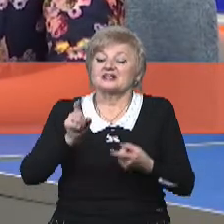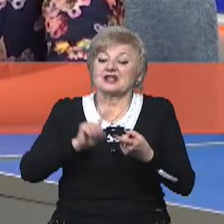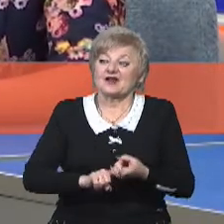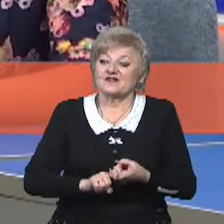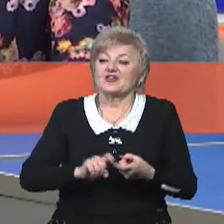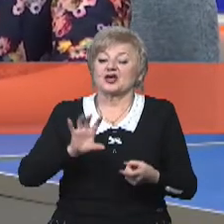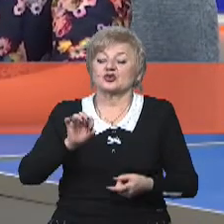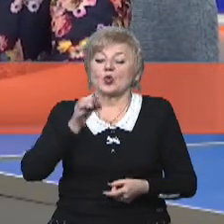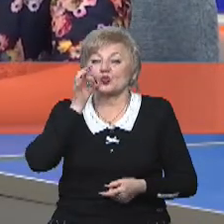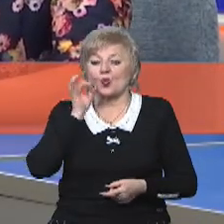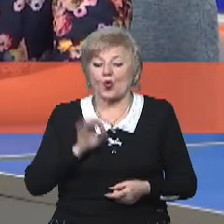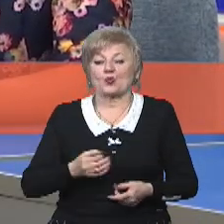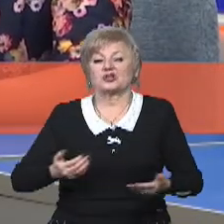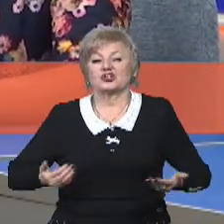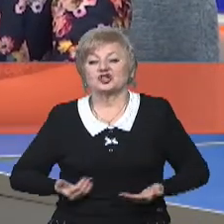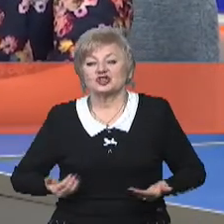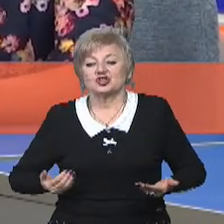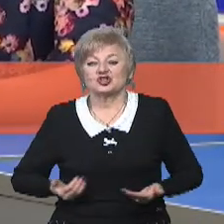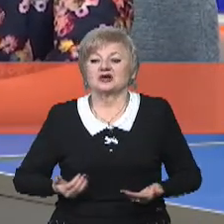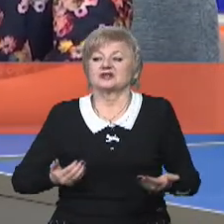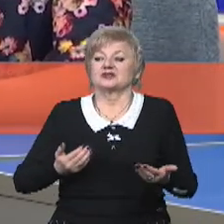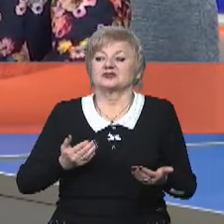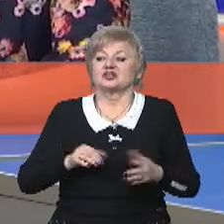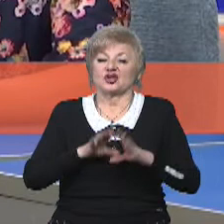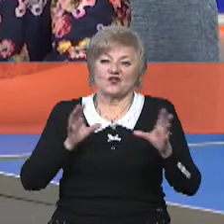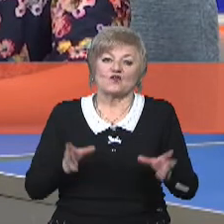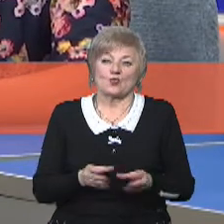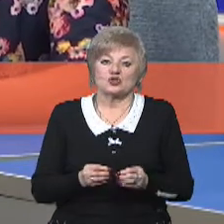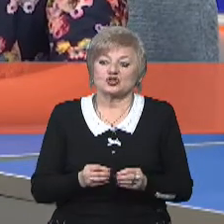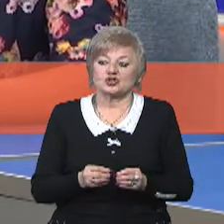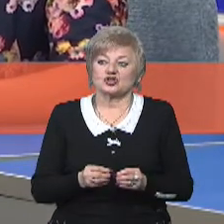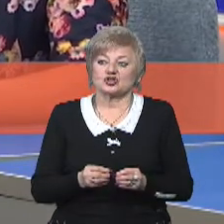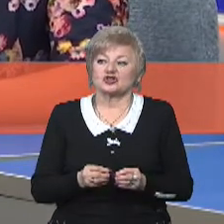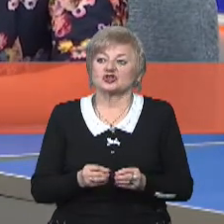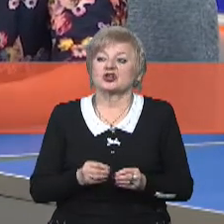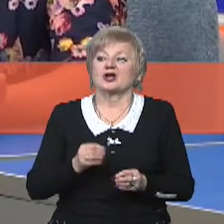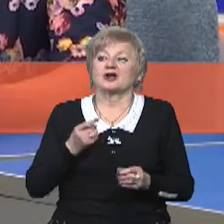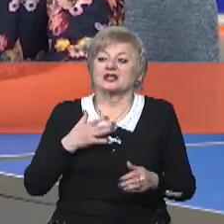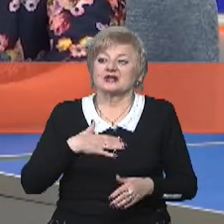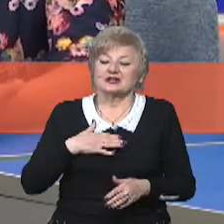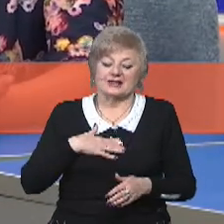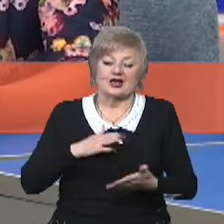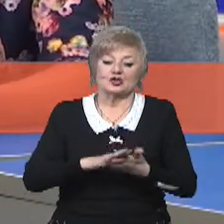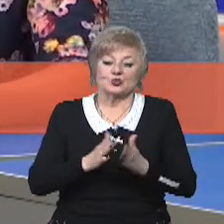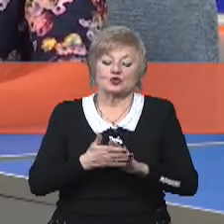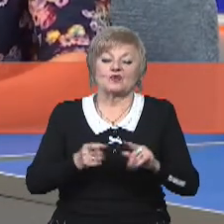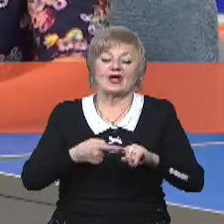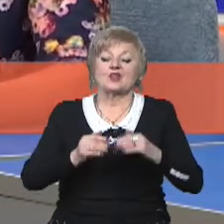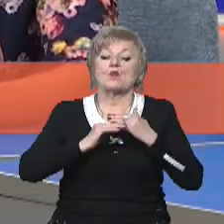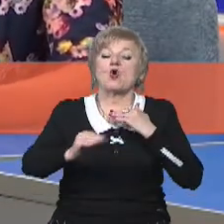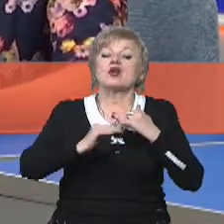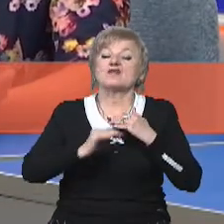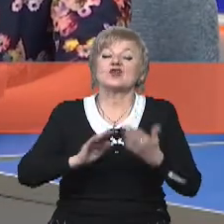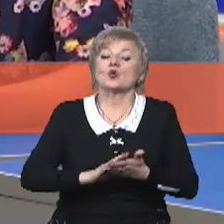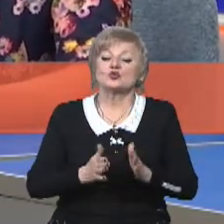досвіду людини життя в степу або взагалі життя в кемпінгу, тому що наші умови – це польові умови, так? Тому що